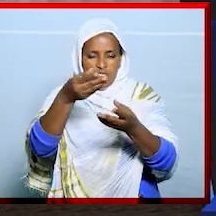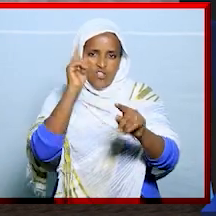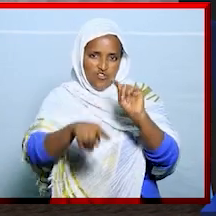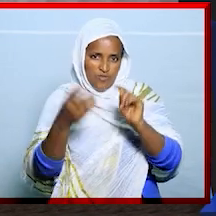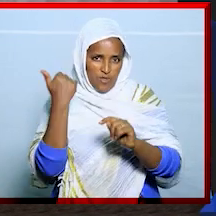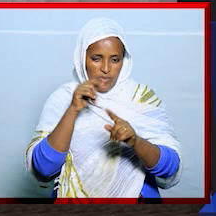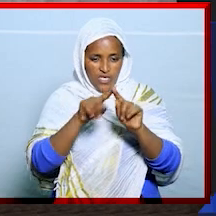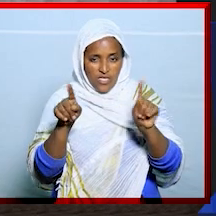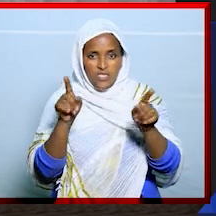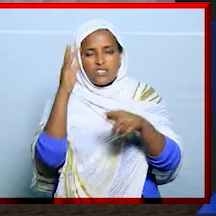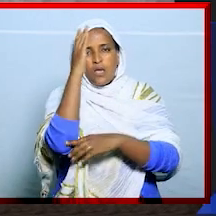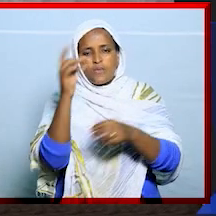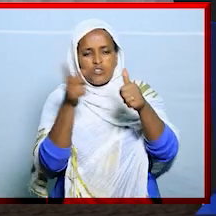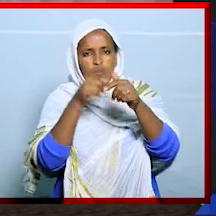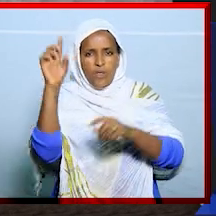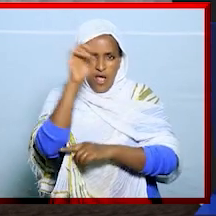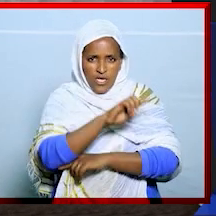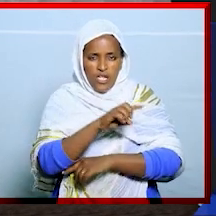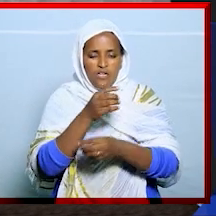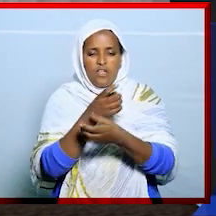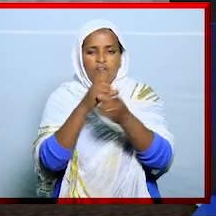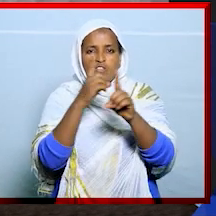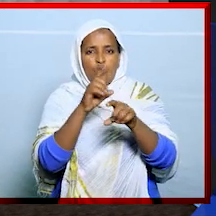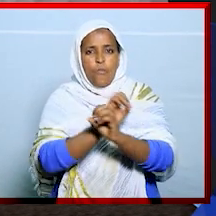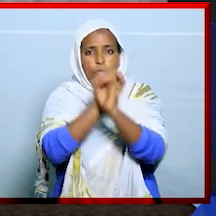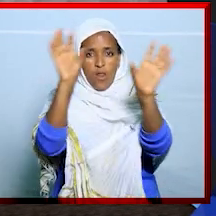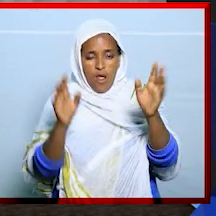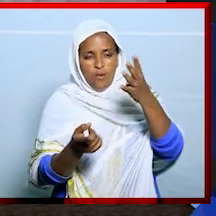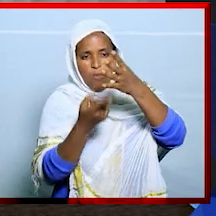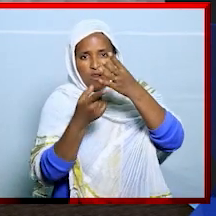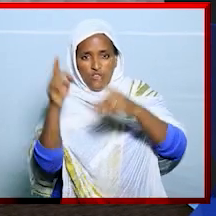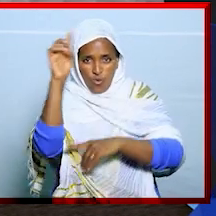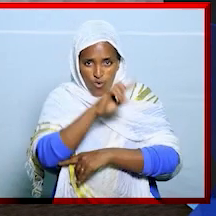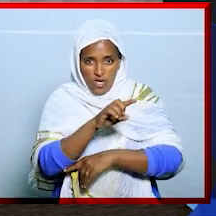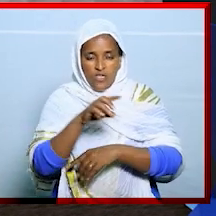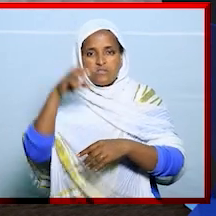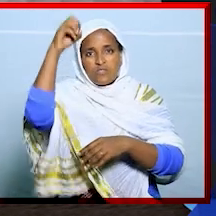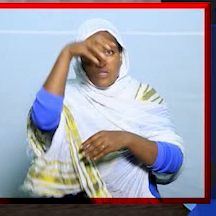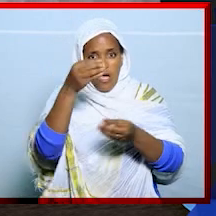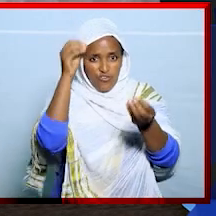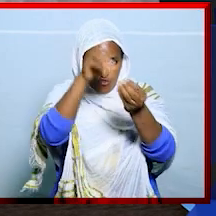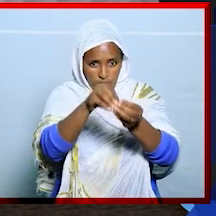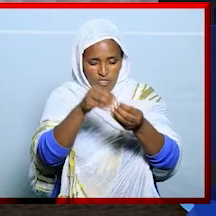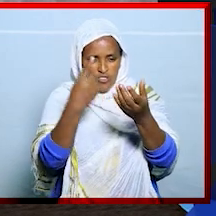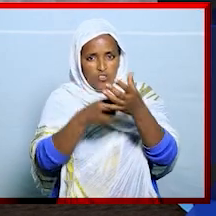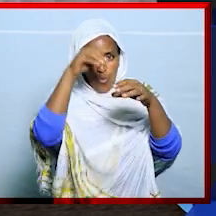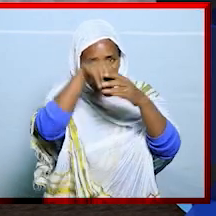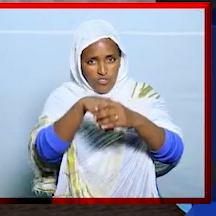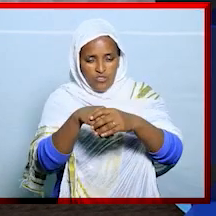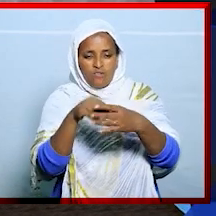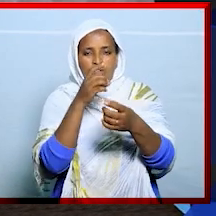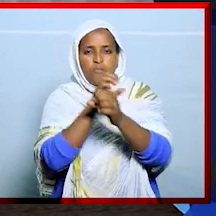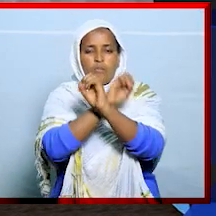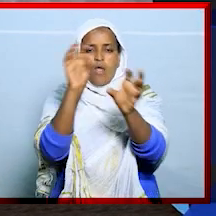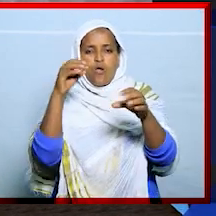ብርሃንን መስጠት አትችልም ነበር። ግን እግዚአብሔር በመጀመሪያው ቀን የፈጠረውን ብርሃን ከዛ በኋላ በአራተኛው ቀን የፈጠራትን ፀሐይ እዛ